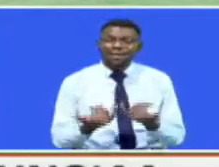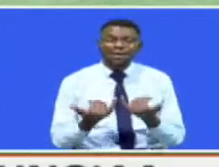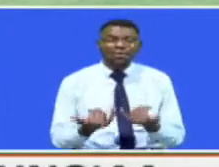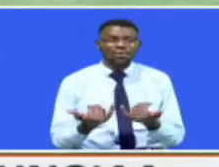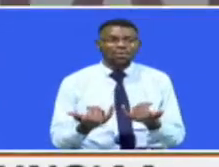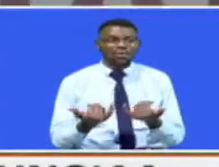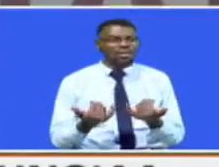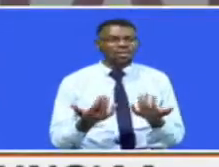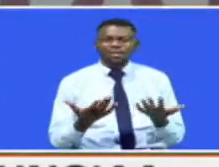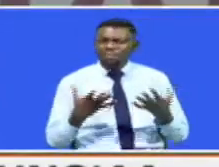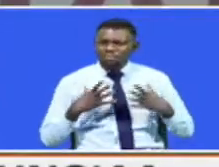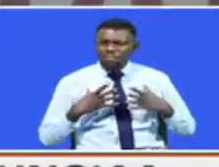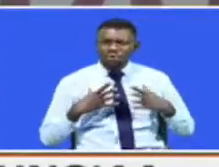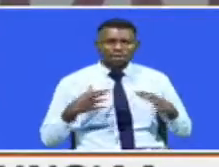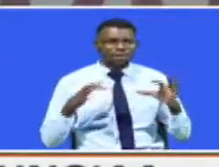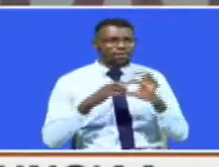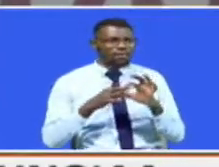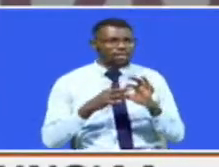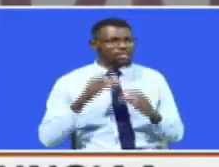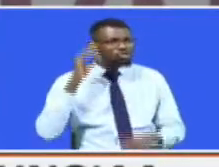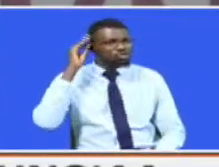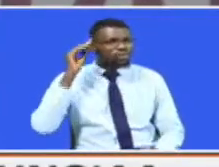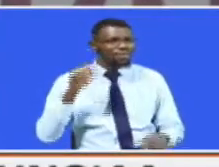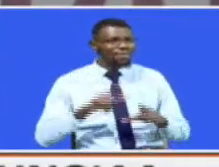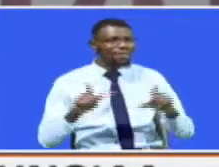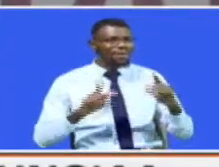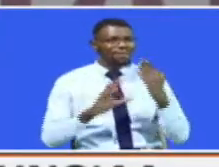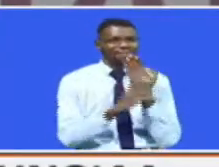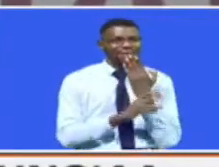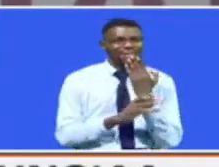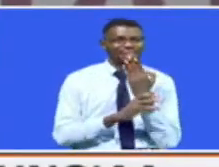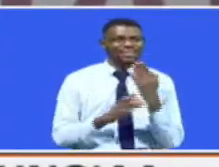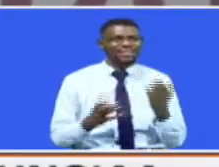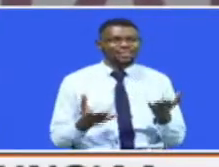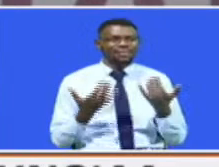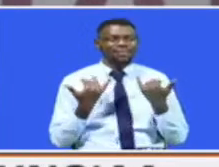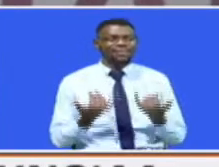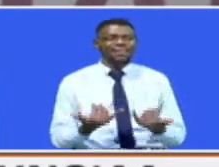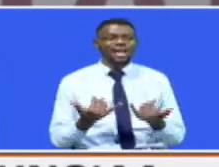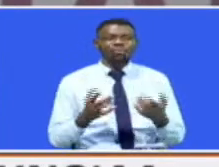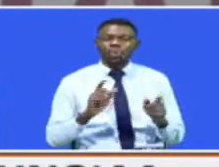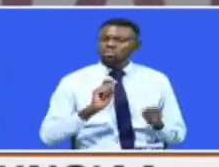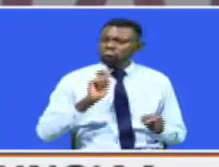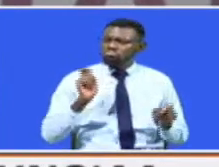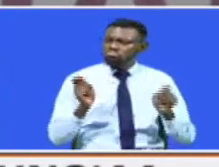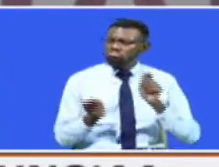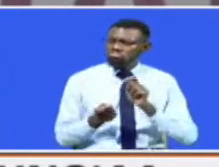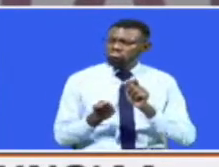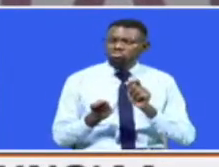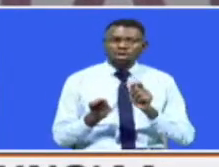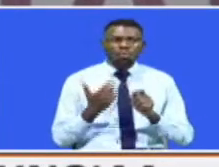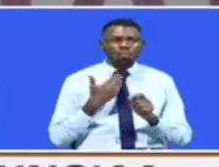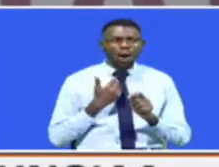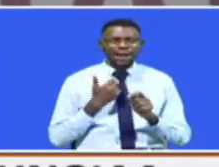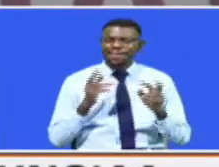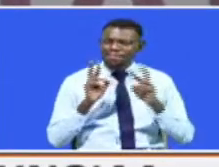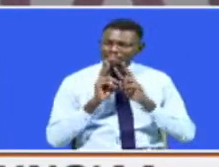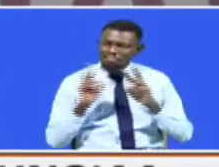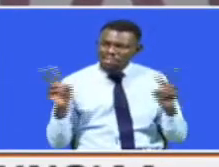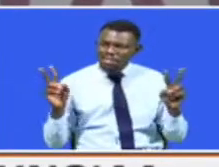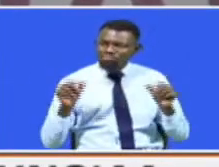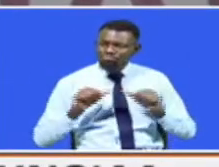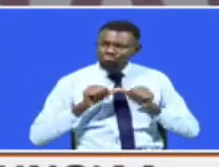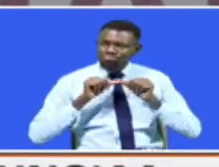bila shuruti yoyote. The Republic of Somaliland reclaiming its statehood was a turning point to maintain regional peace